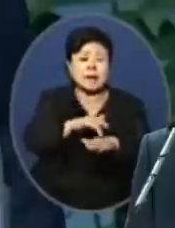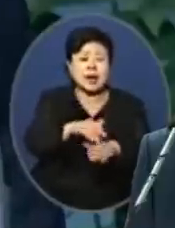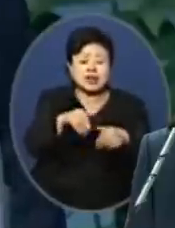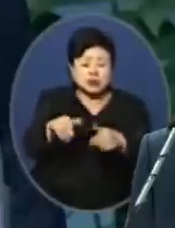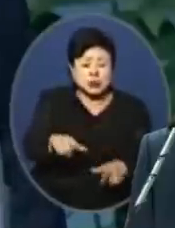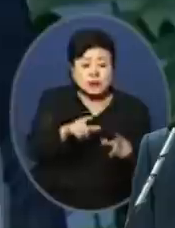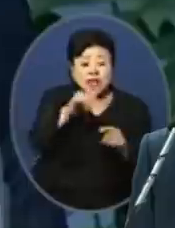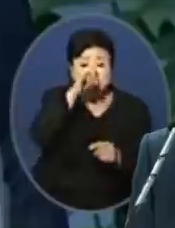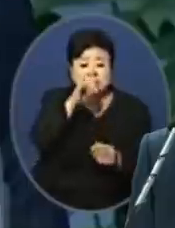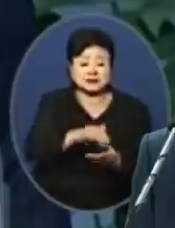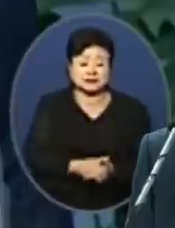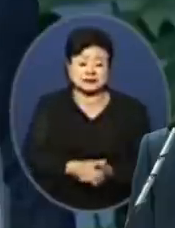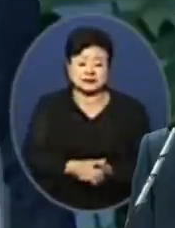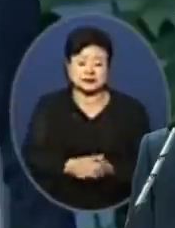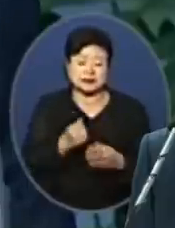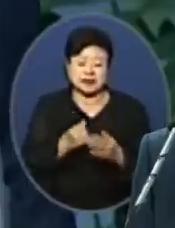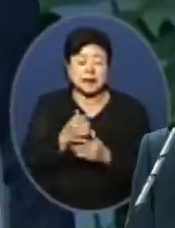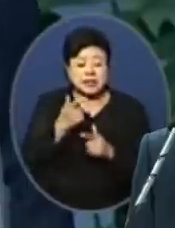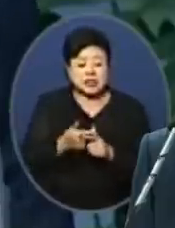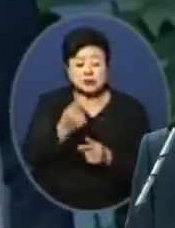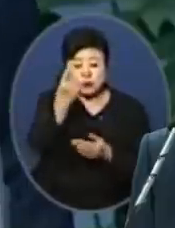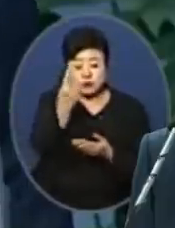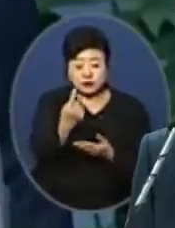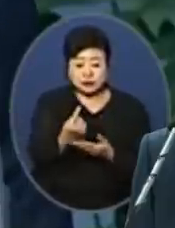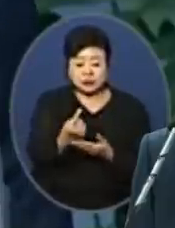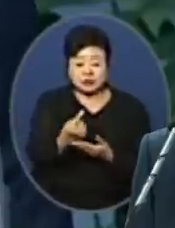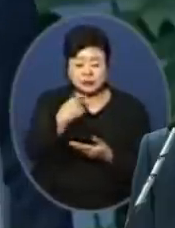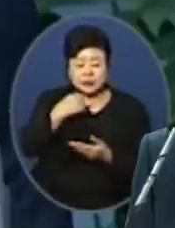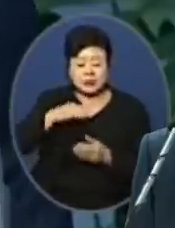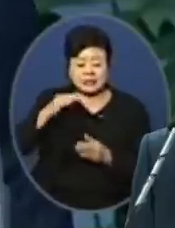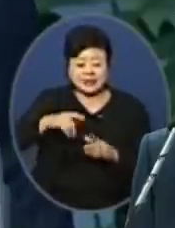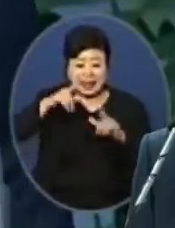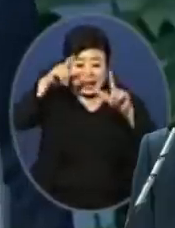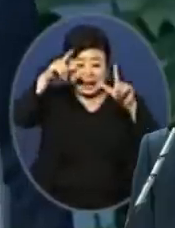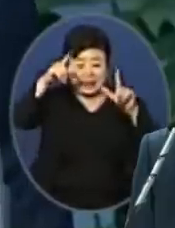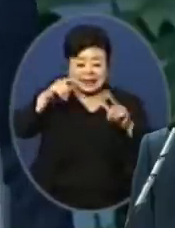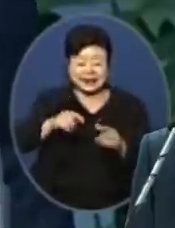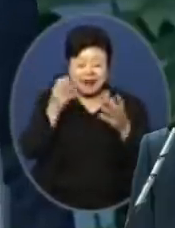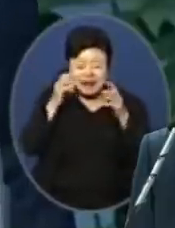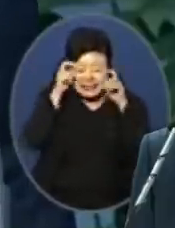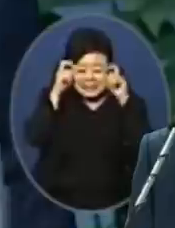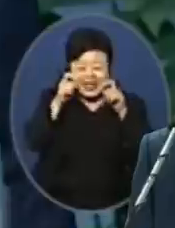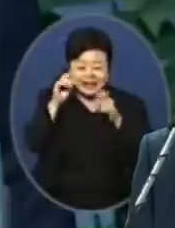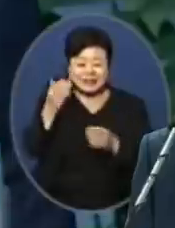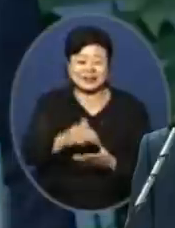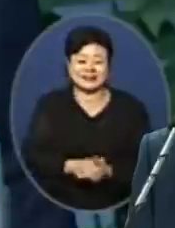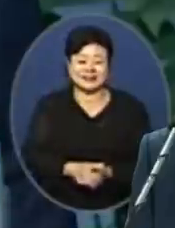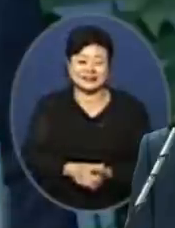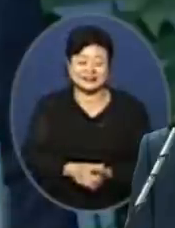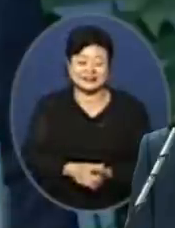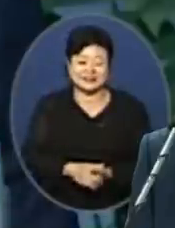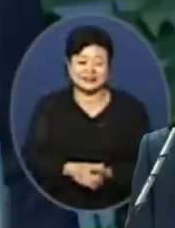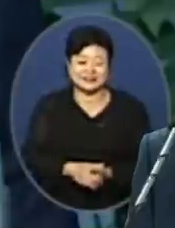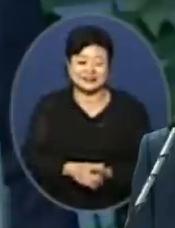종살이 했었습니다. 그런데 예수님이 오셔서 유월절 어린 양이 되었다는 것입니다.